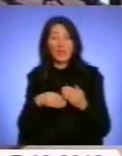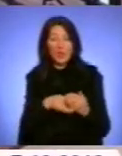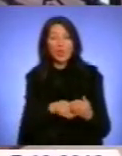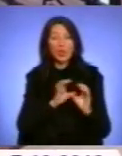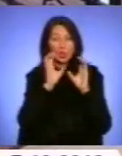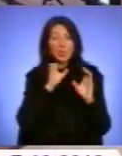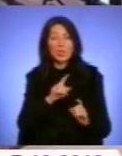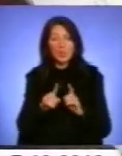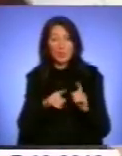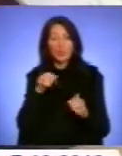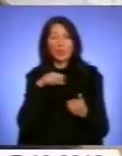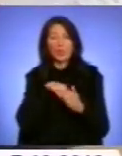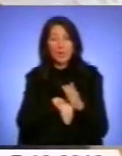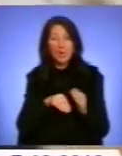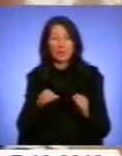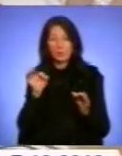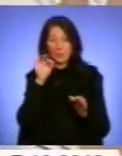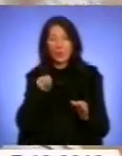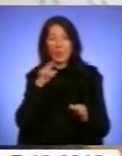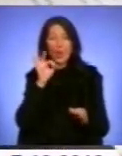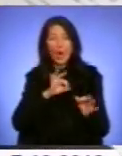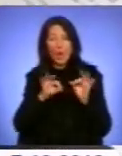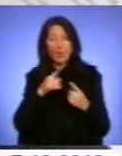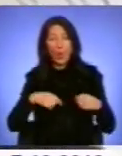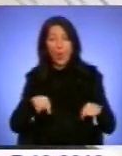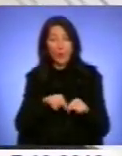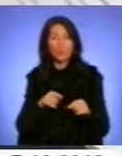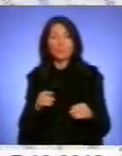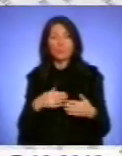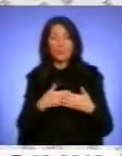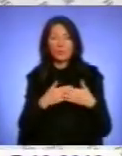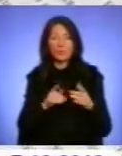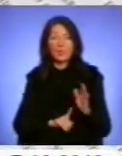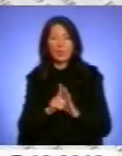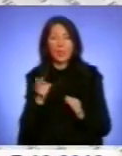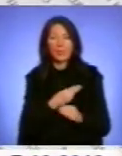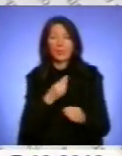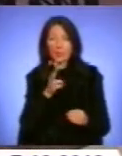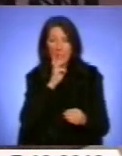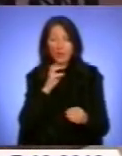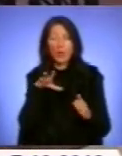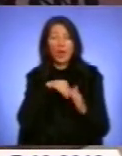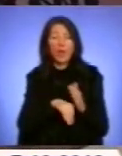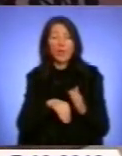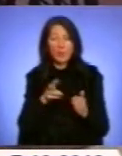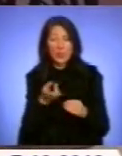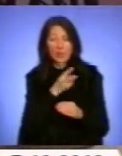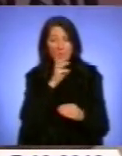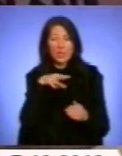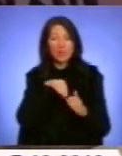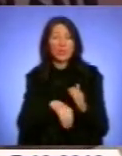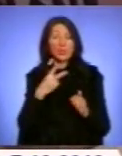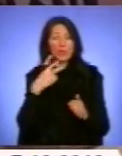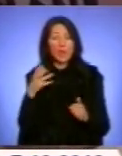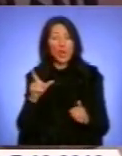До складу дорадчого органу на громадських засадах, тобто без будь-якої оплати, увійшло 95 людей. Це науковці, правознавці, судді у